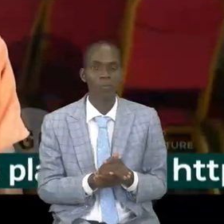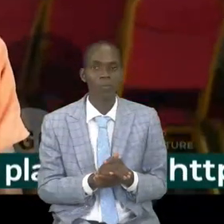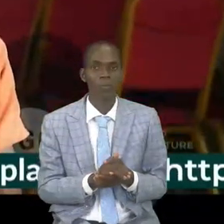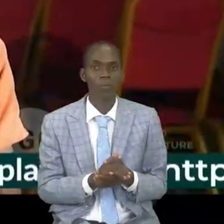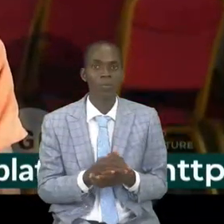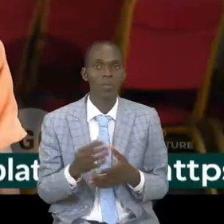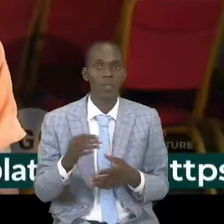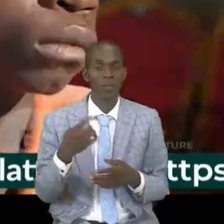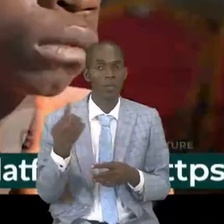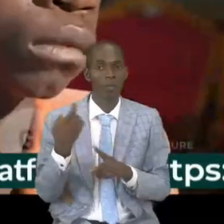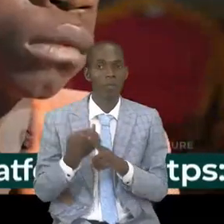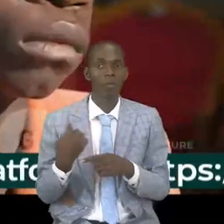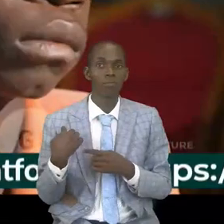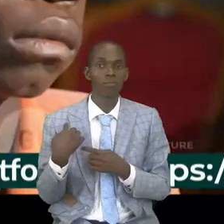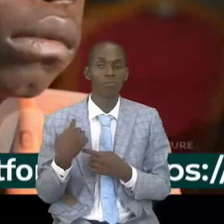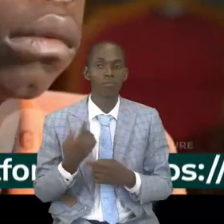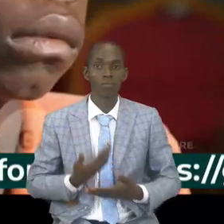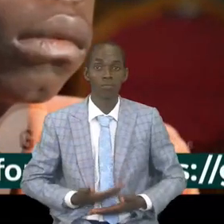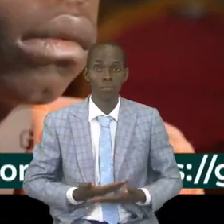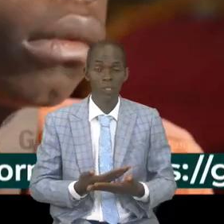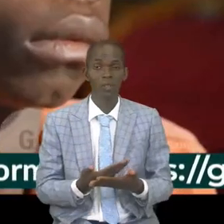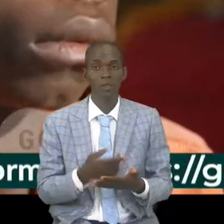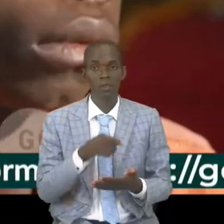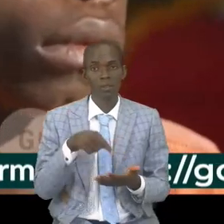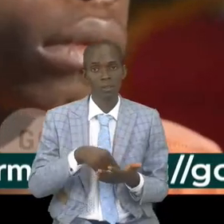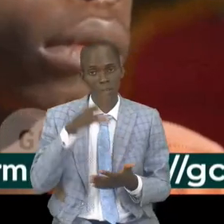Depuis la naissance, il avait un défi.